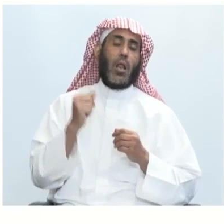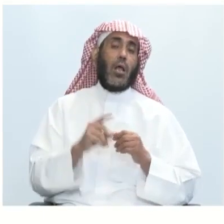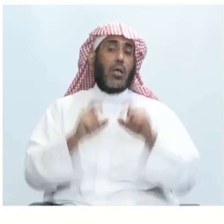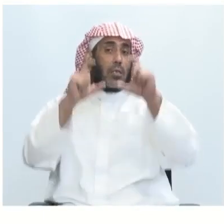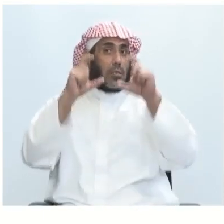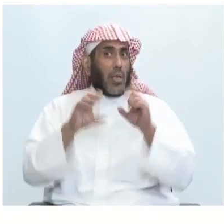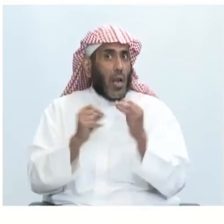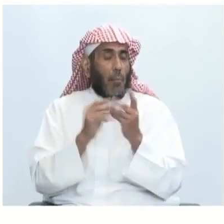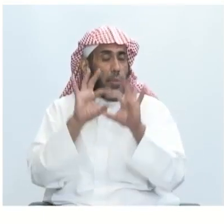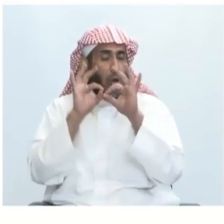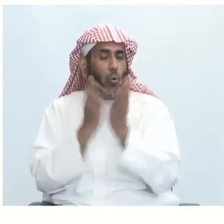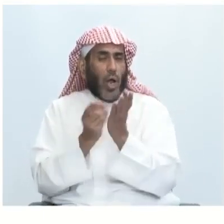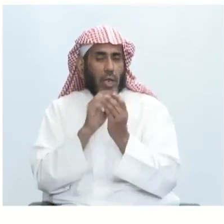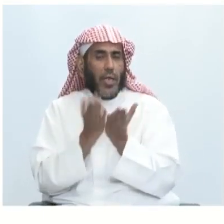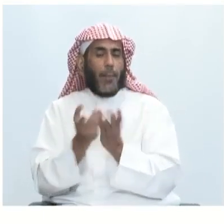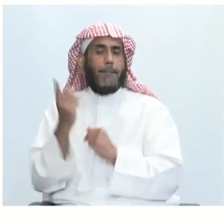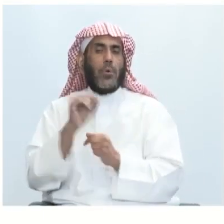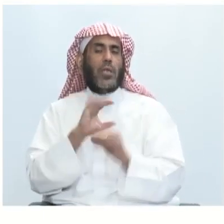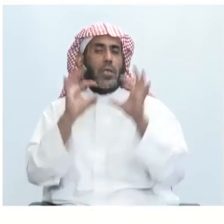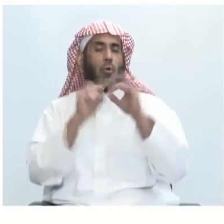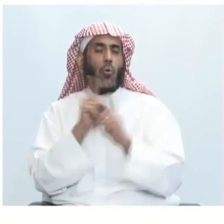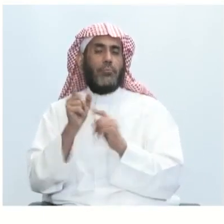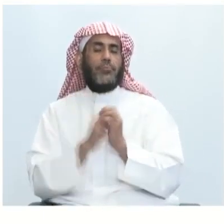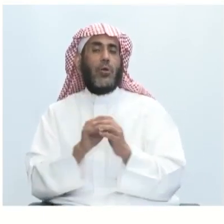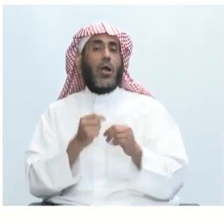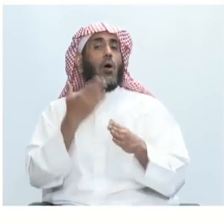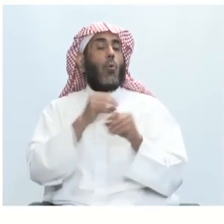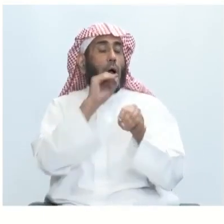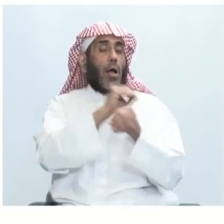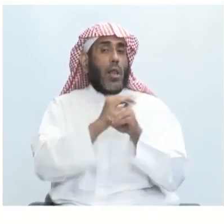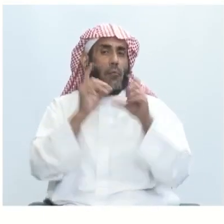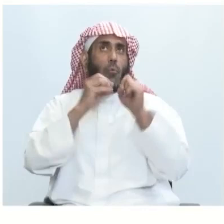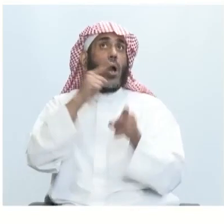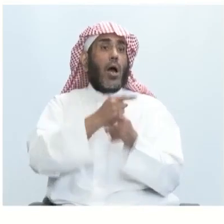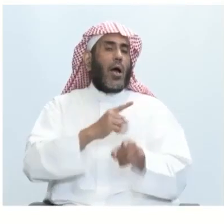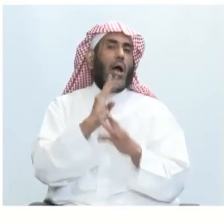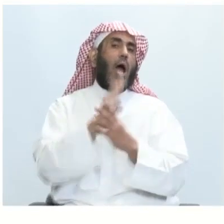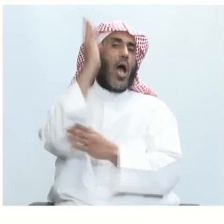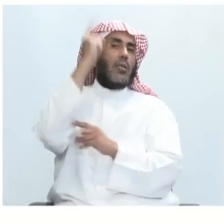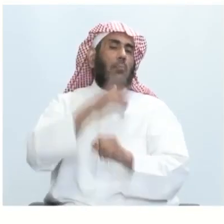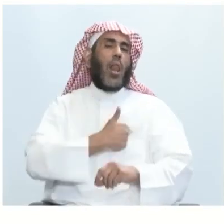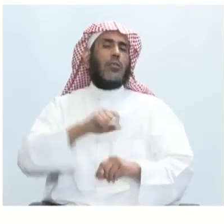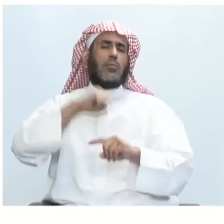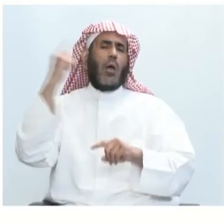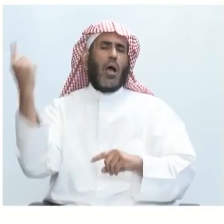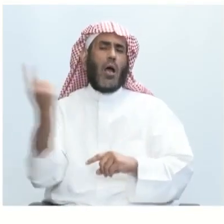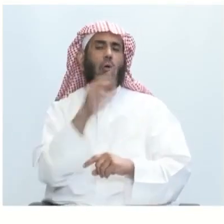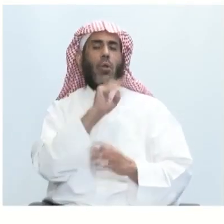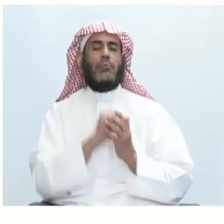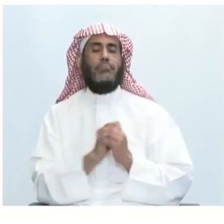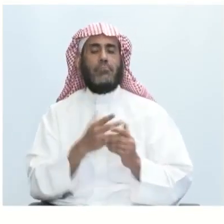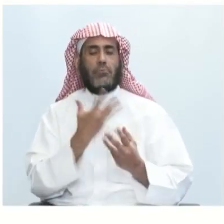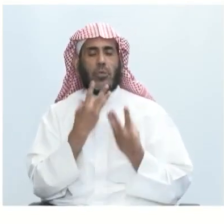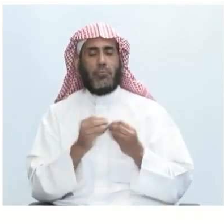القران و هنا الدليل ما هو الدليل هنا وعلم ادم الاسماء كلها وعلم ادم الاسماء كلها